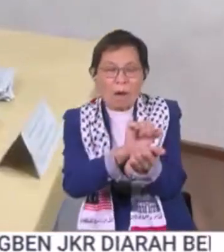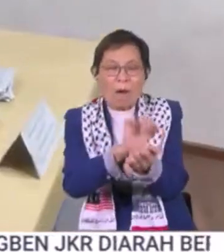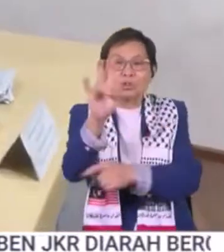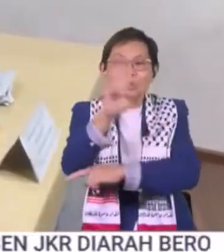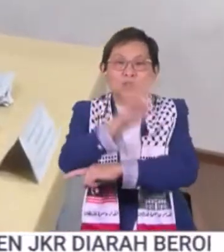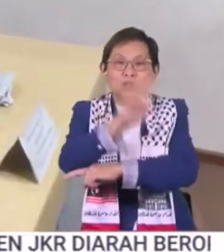untuk siasatan lanjut